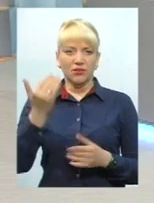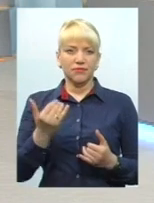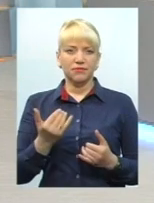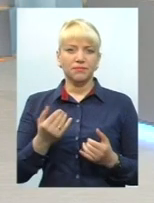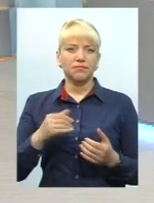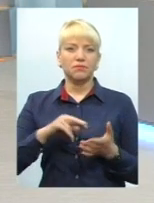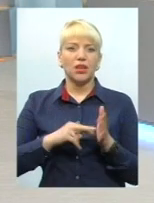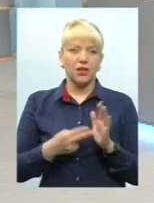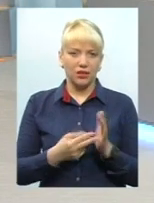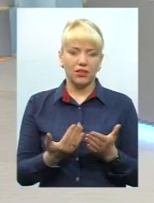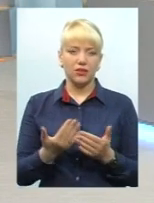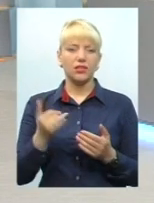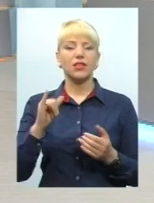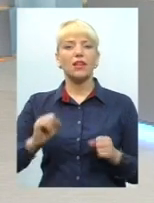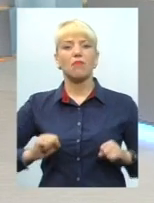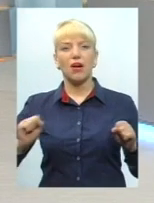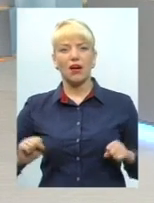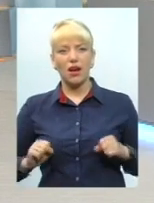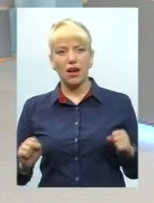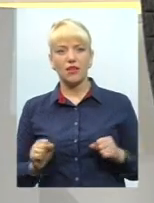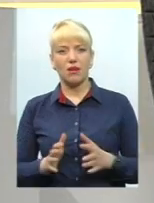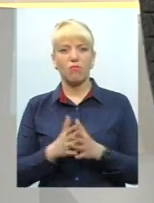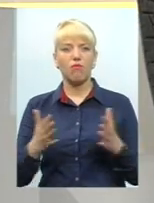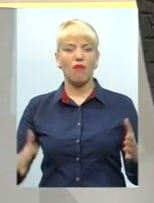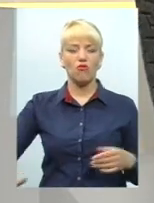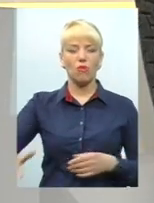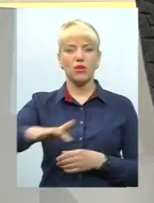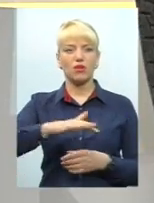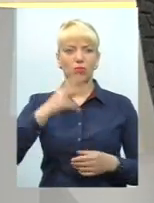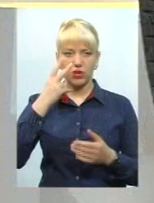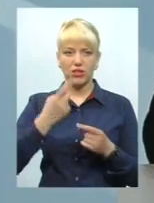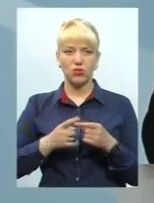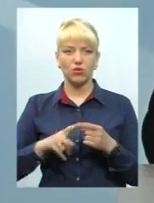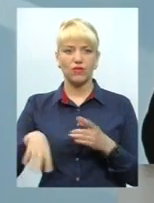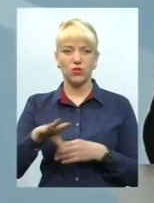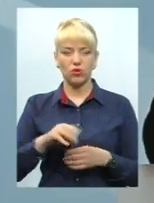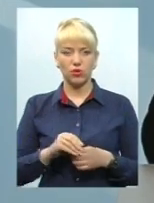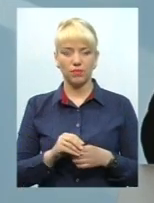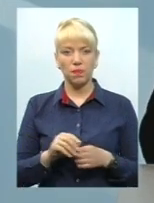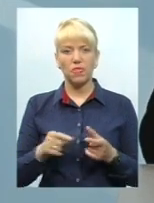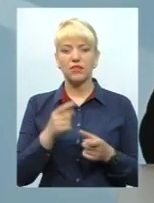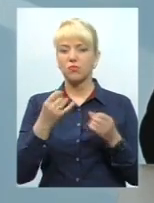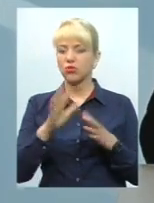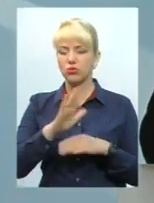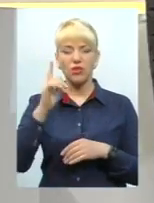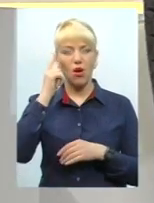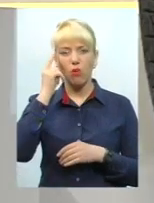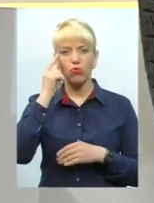ж намаганню, можливо, масштабності, показати масштабність цього всього. Чи просто